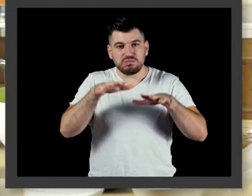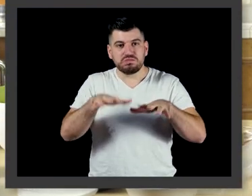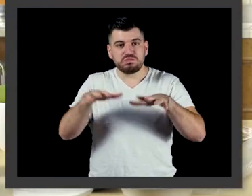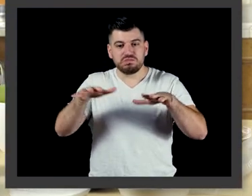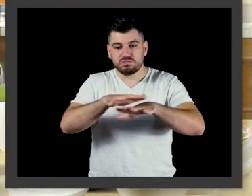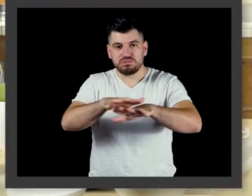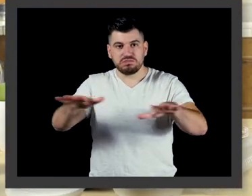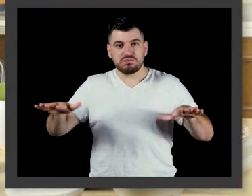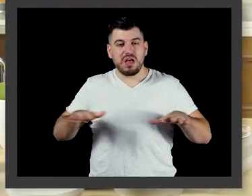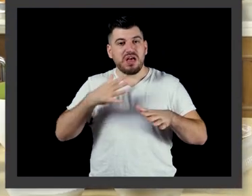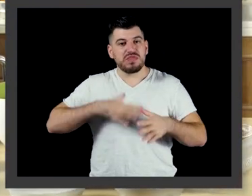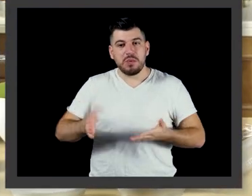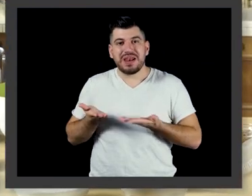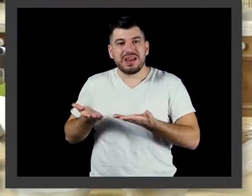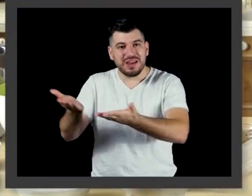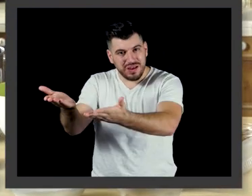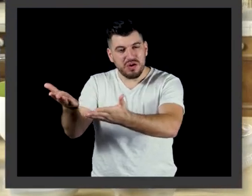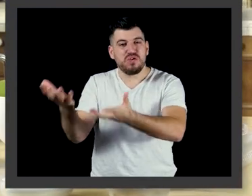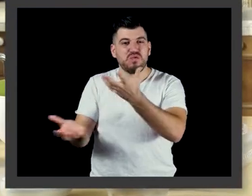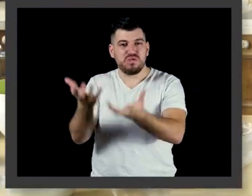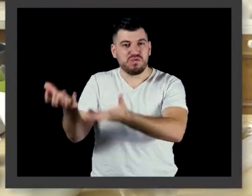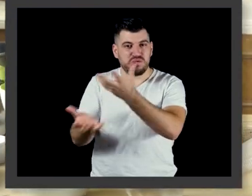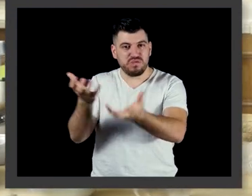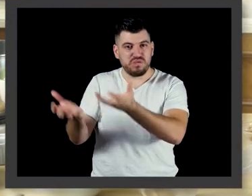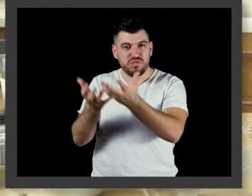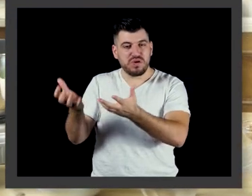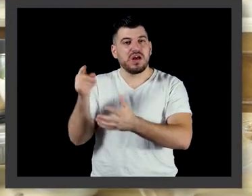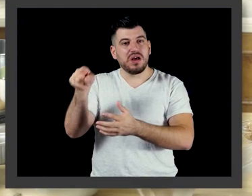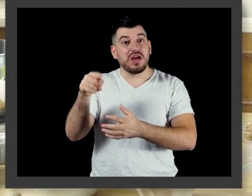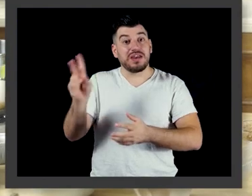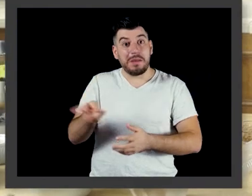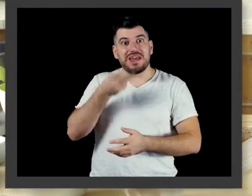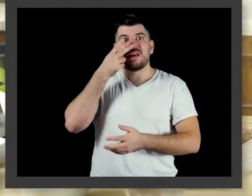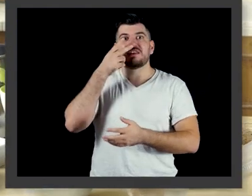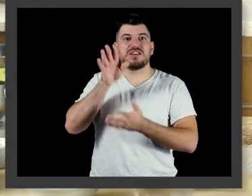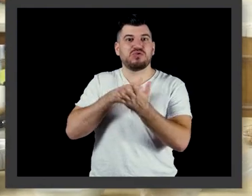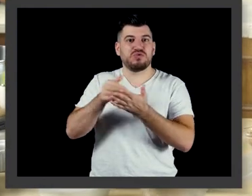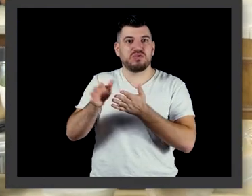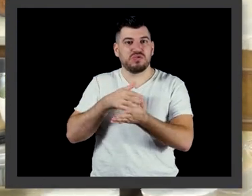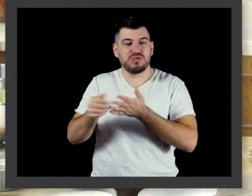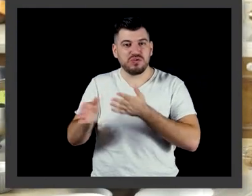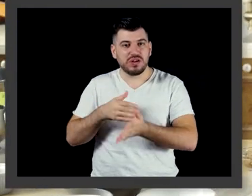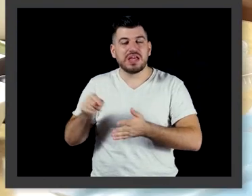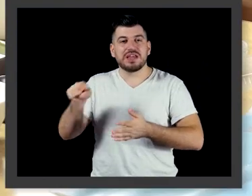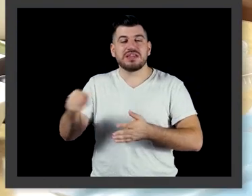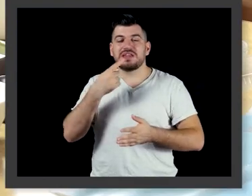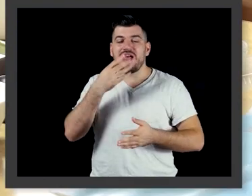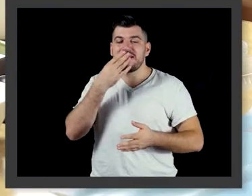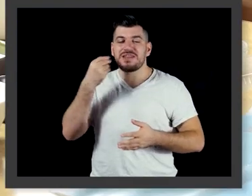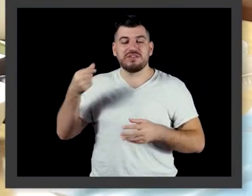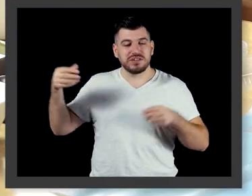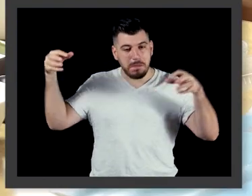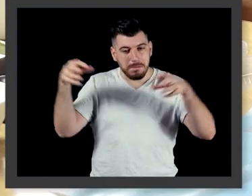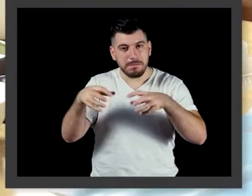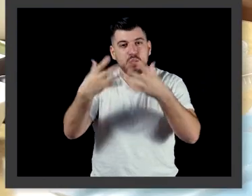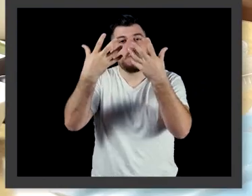να ψηθούν στο φούρνο μαζί με το βούτυρο, να τραγανίσουν, να μυρίσει το βούτυρο, να γεμίσει αυτή την υπέροχη γεύση που γεμίζουν όλα τα φύλλα μαζί με